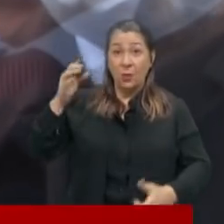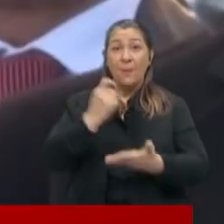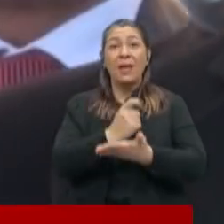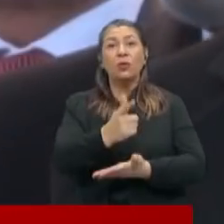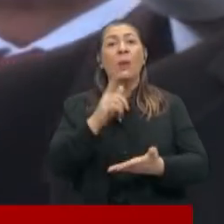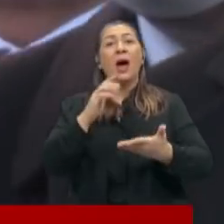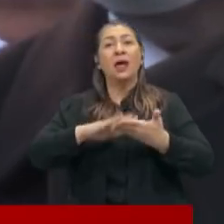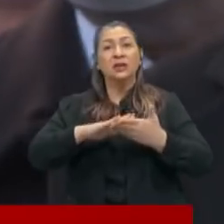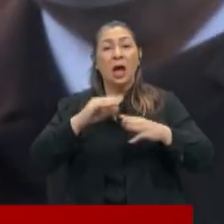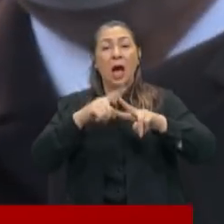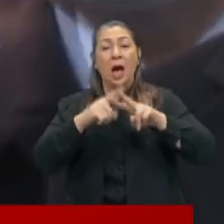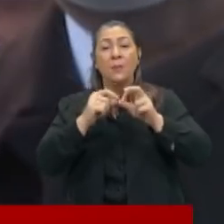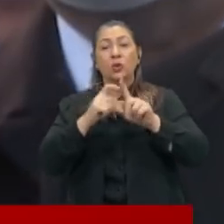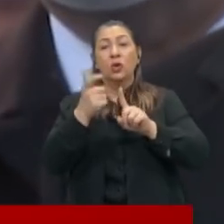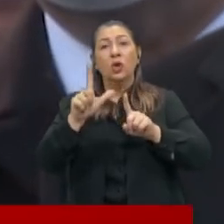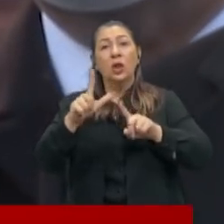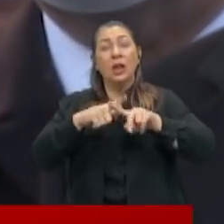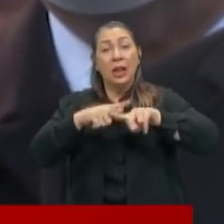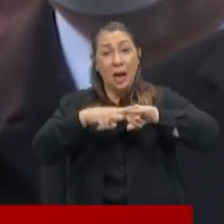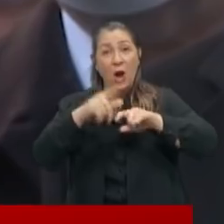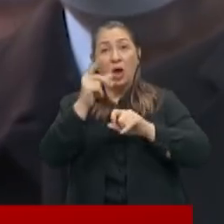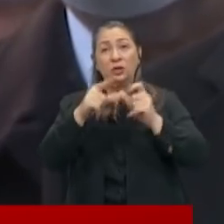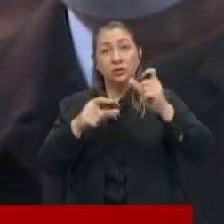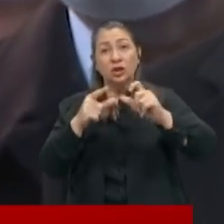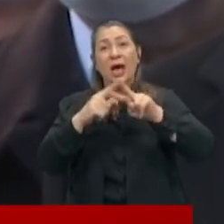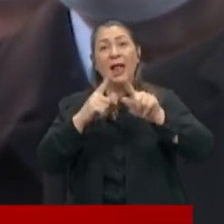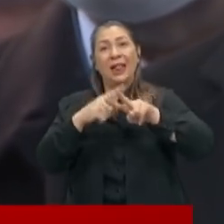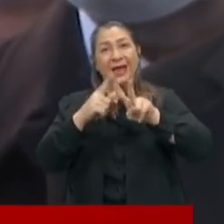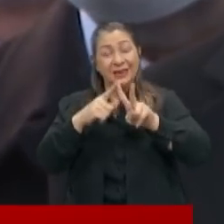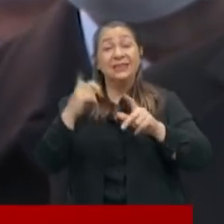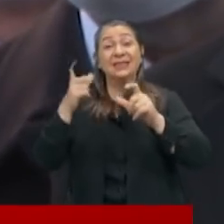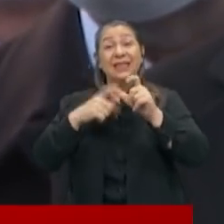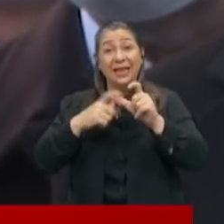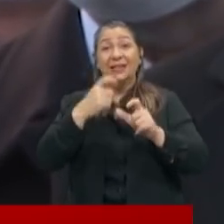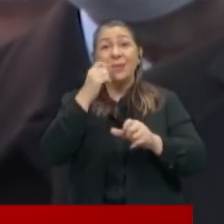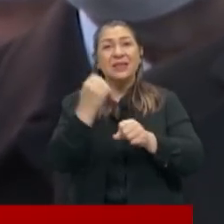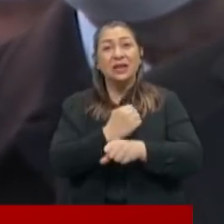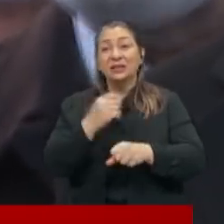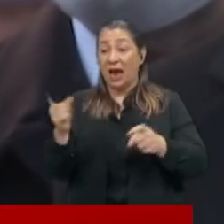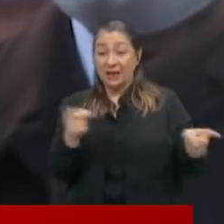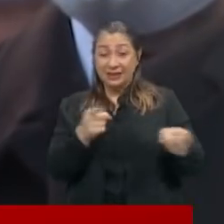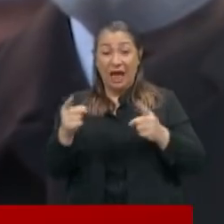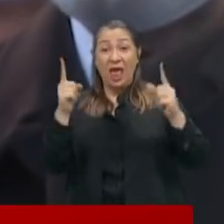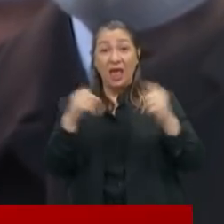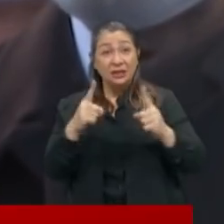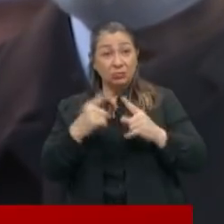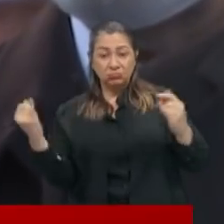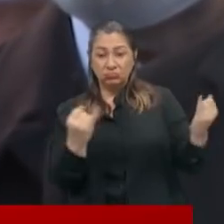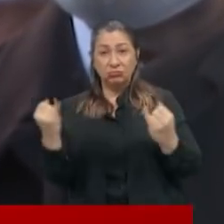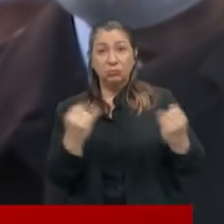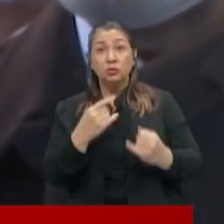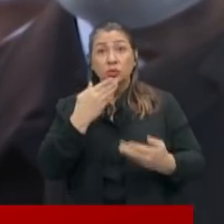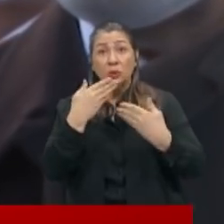arkadaşı Abdullah Öcalan'la Selahattin Demirtaş arasındaki bir hesaplaşmayı söyleyebiliyor.